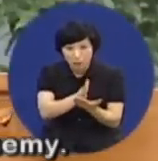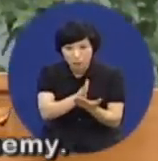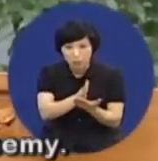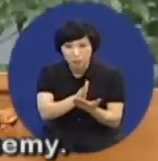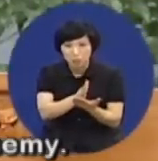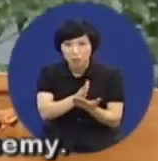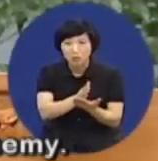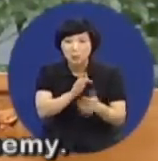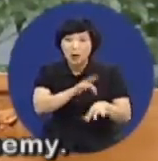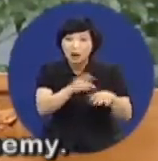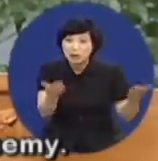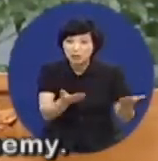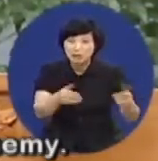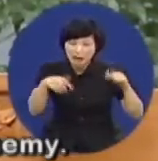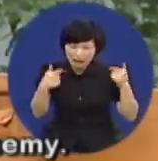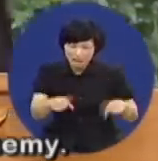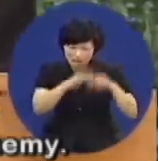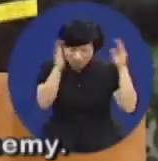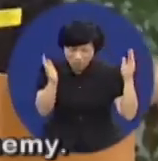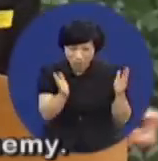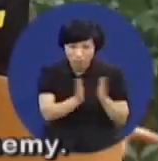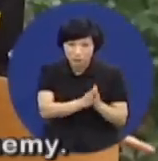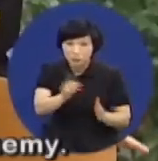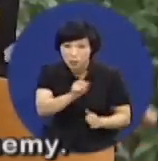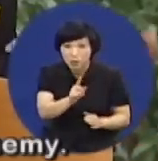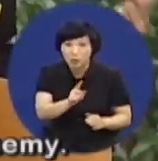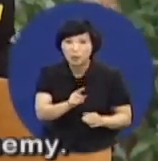はとにかく